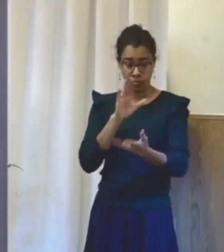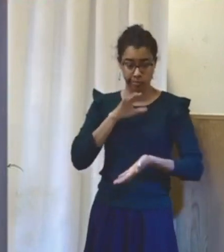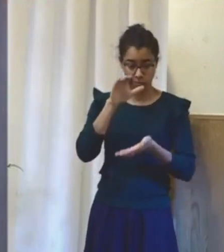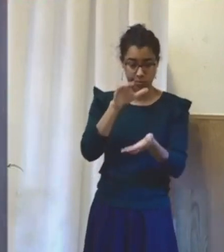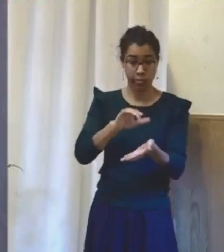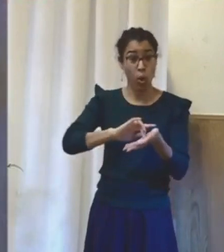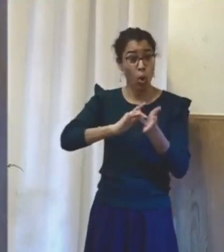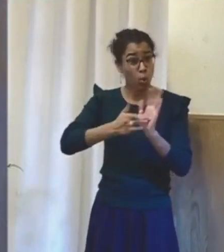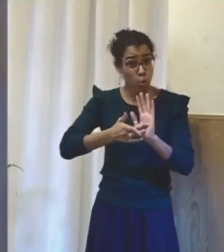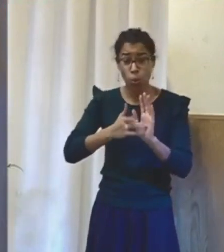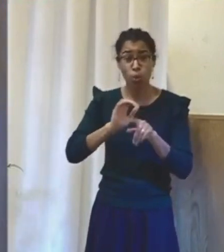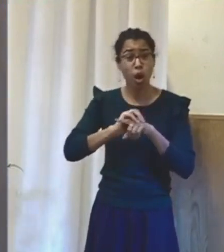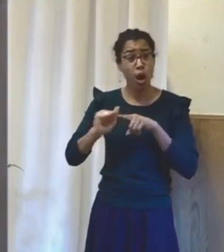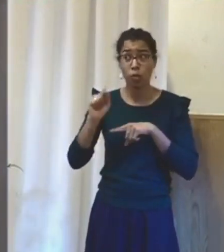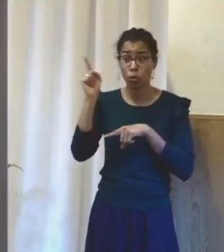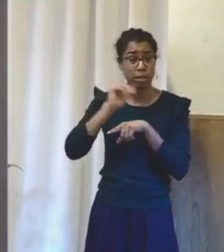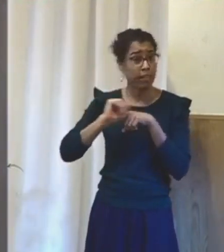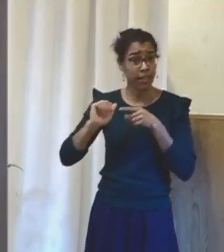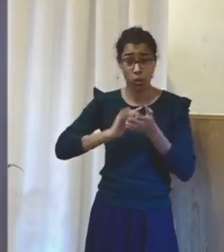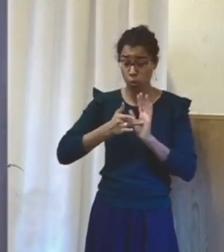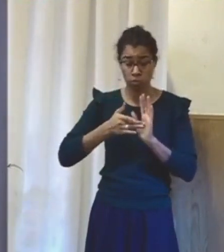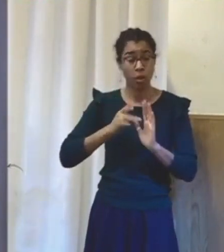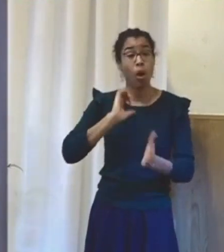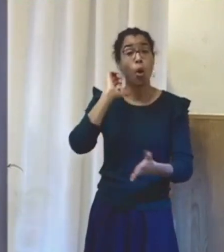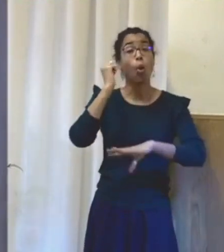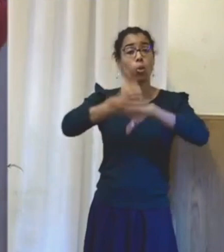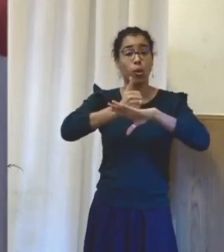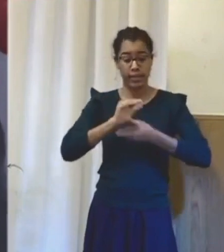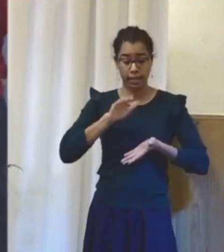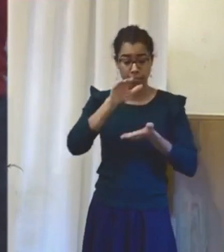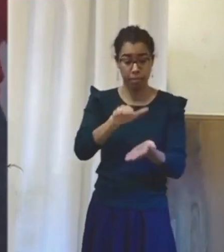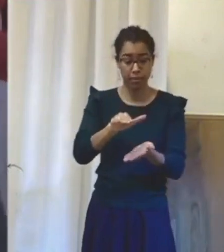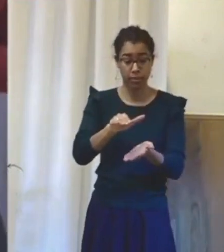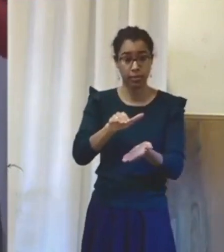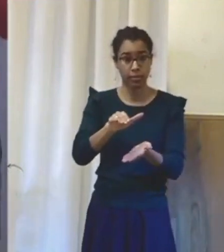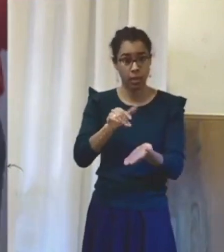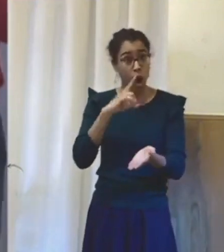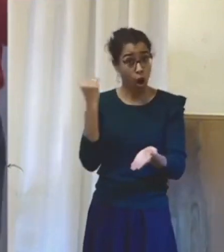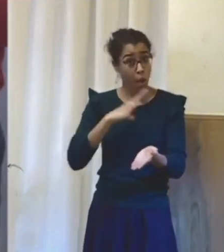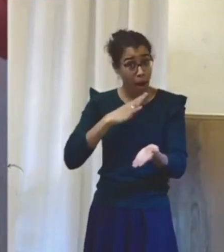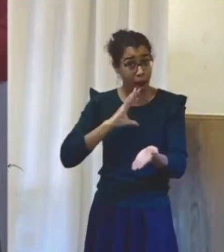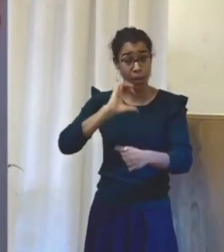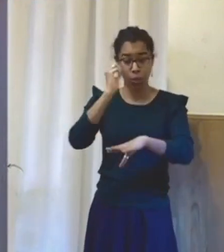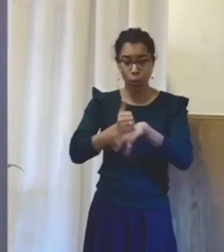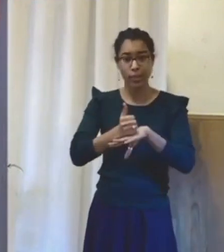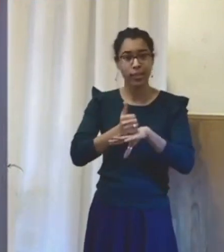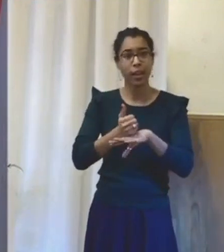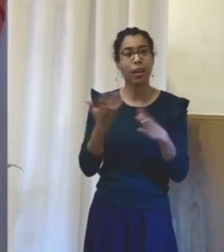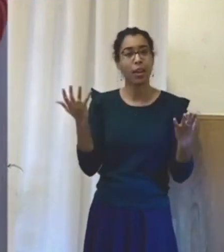sur toutes les œuvres de ses mains, tout ce qu'il a fait. L'homme avait eu cette autorité de